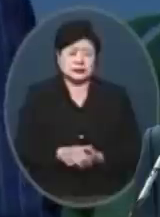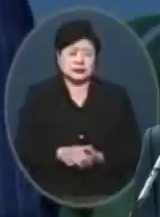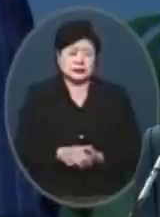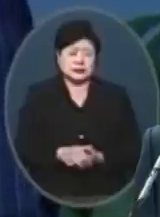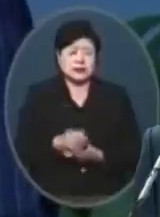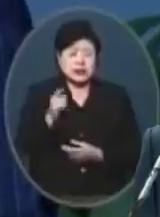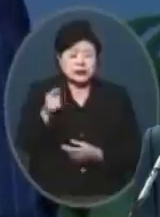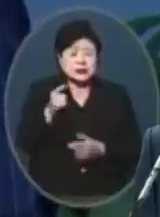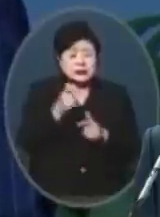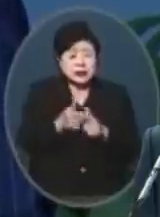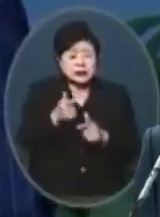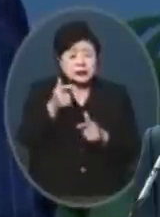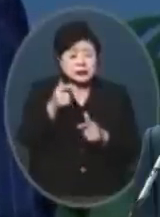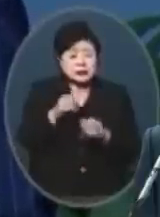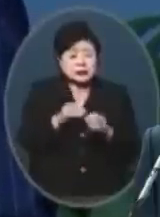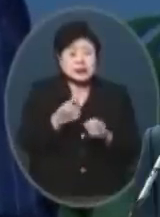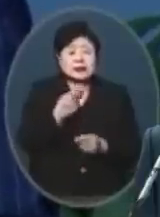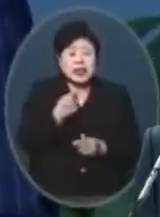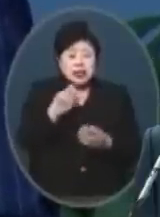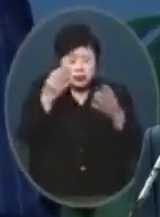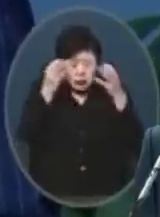그 예수님이 당한 고통은